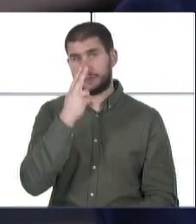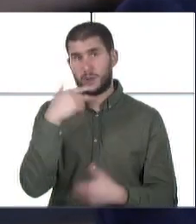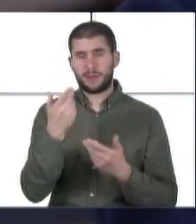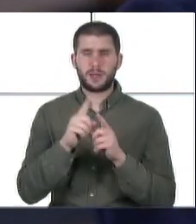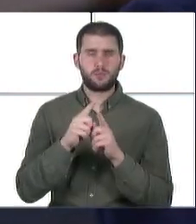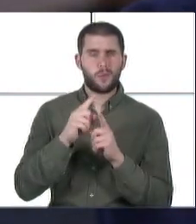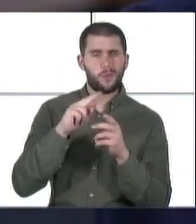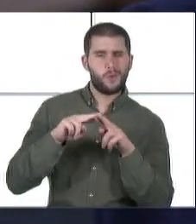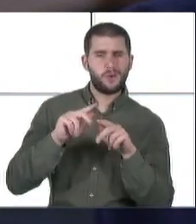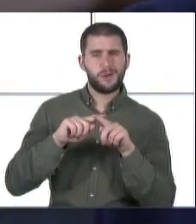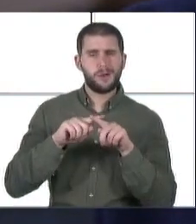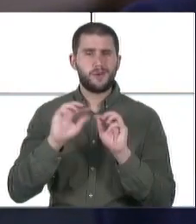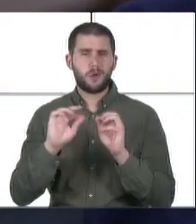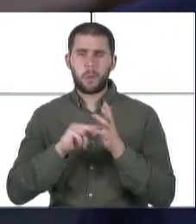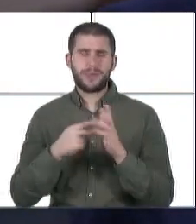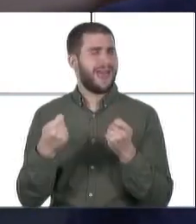פוליטי, אין לזה שום קשר